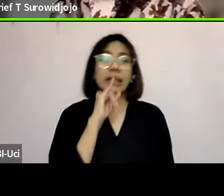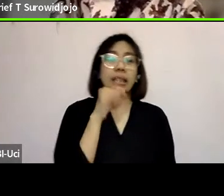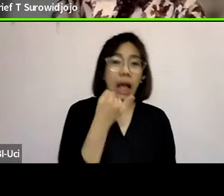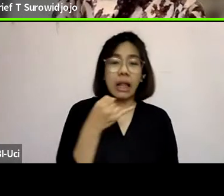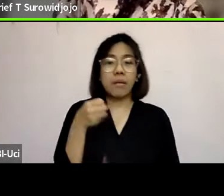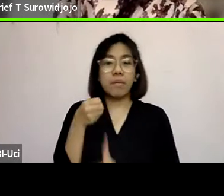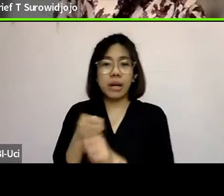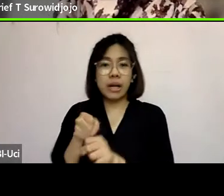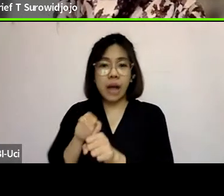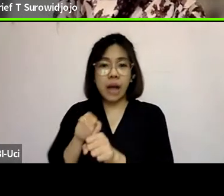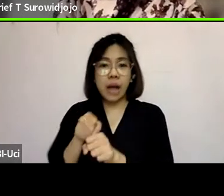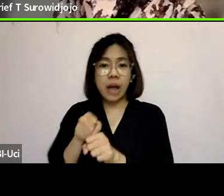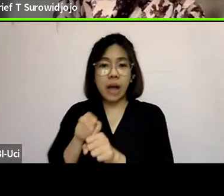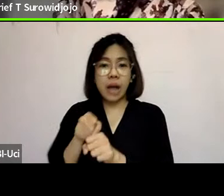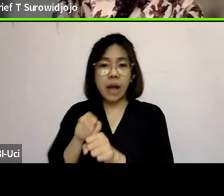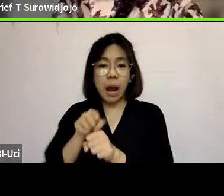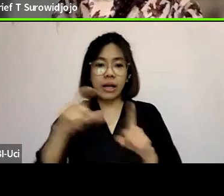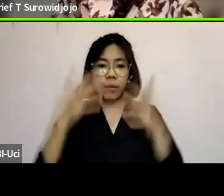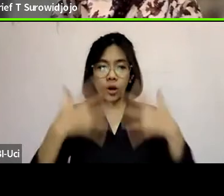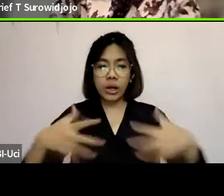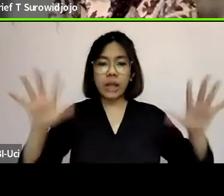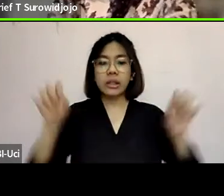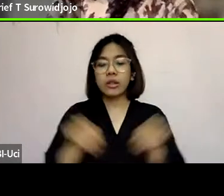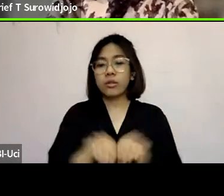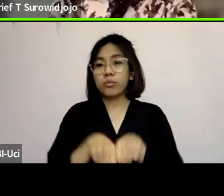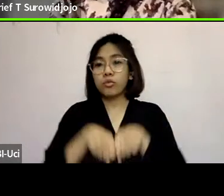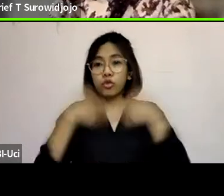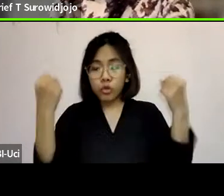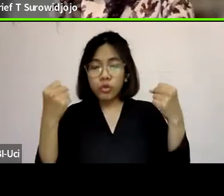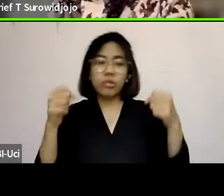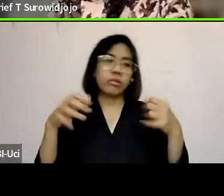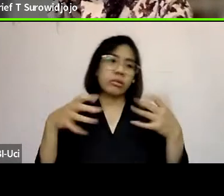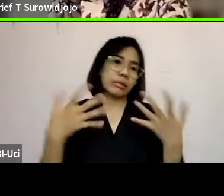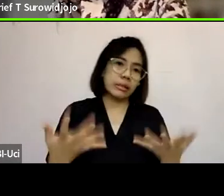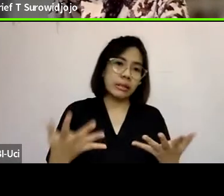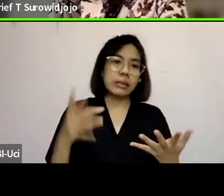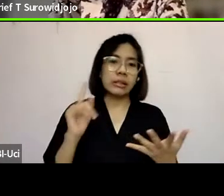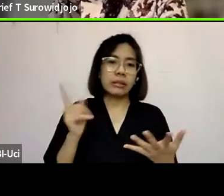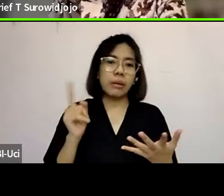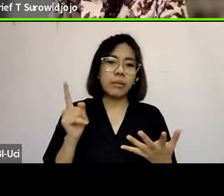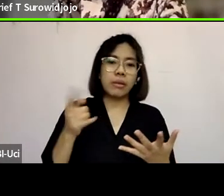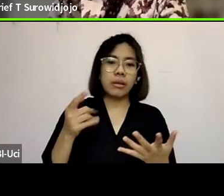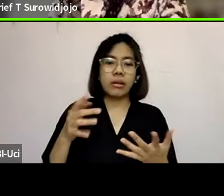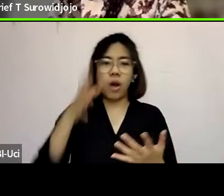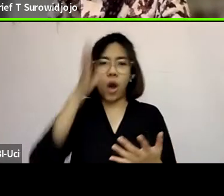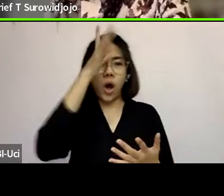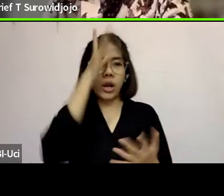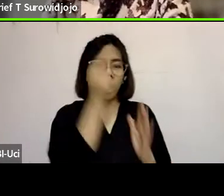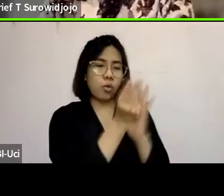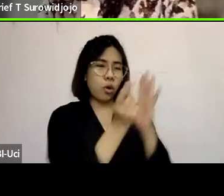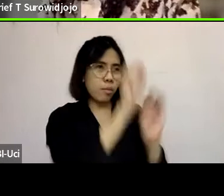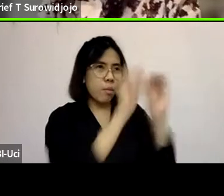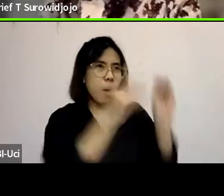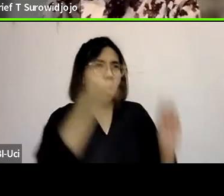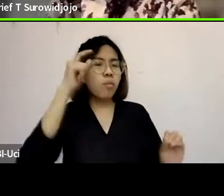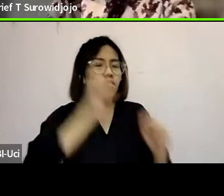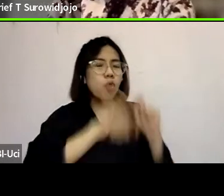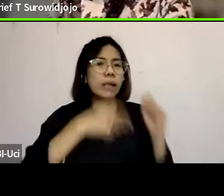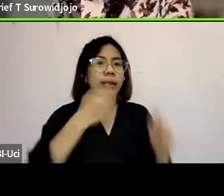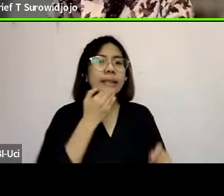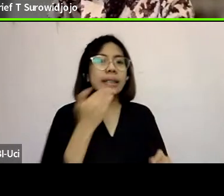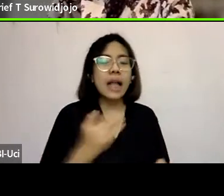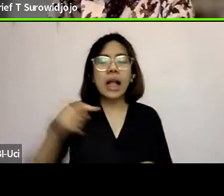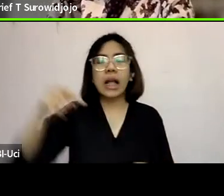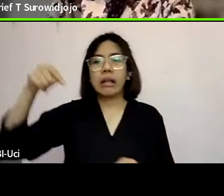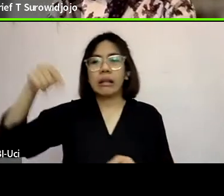penindasan dan bracket berakibat jauh dari apa yang sebenarnya zikirkan oleh para pembuat undang-undang kita mengenal konsep manusia dalam